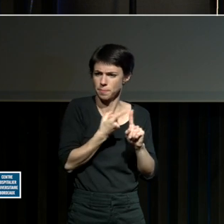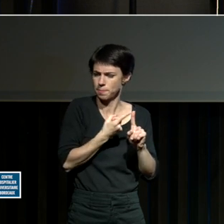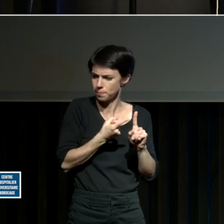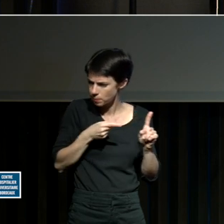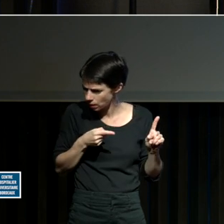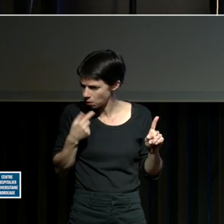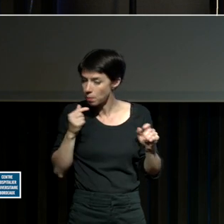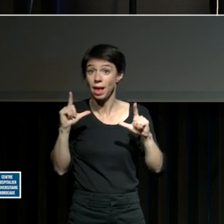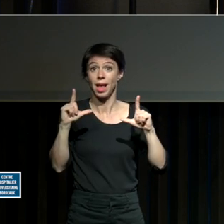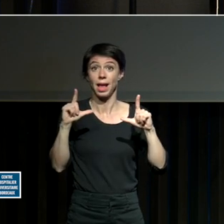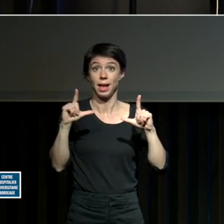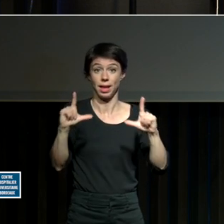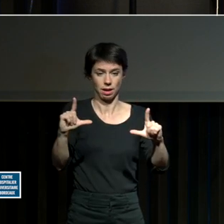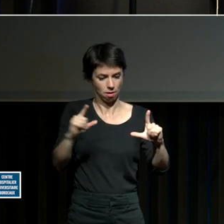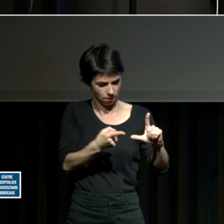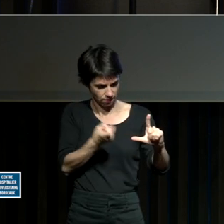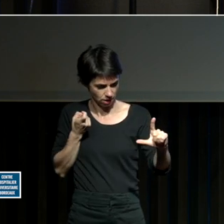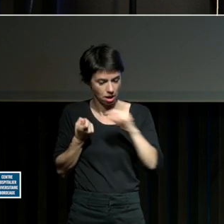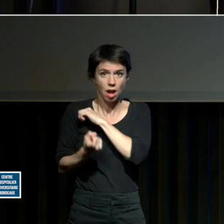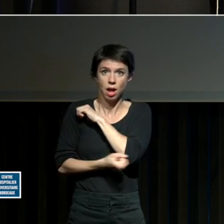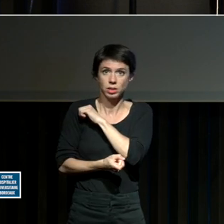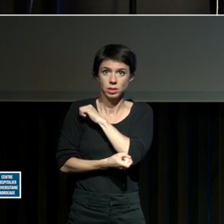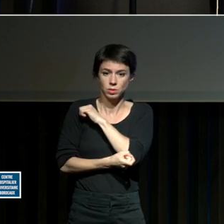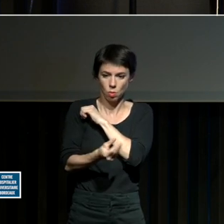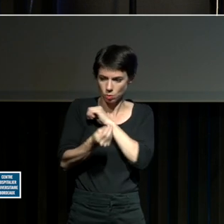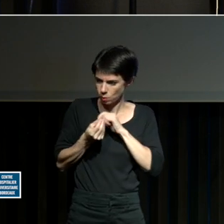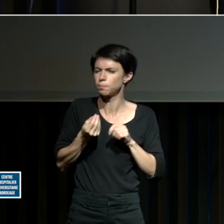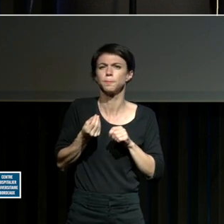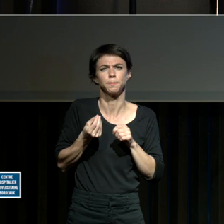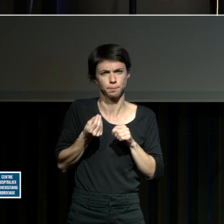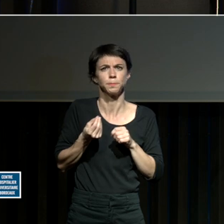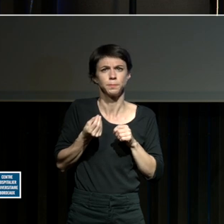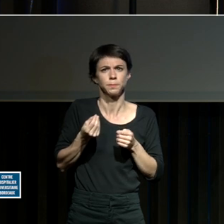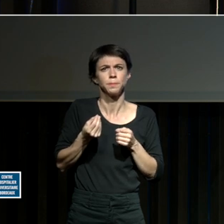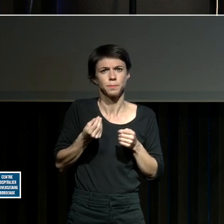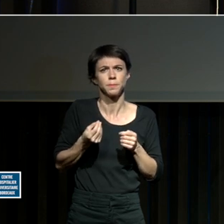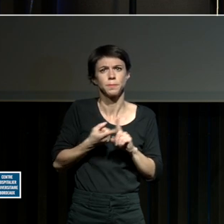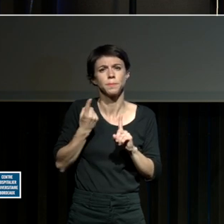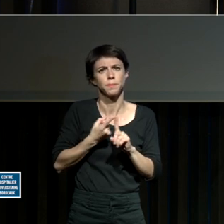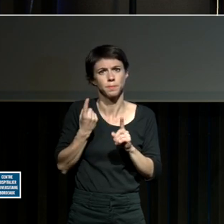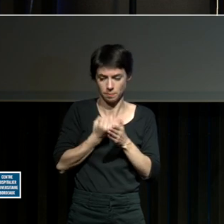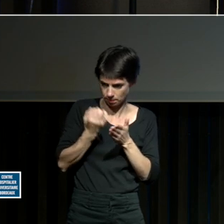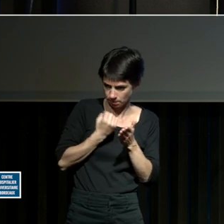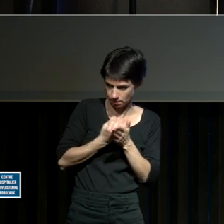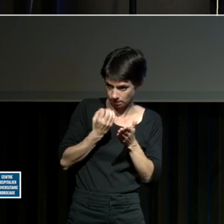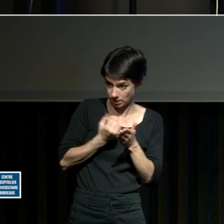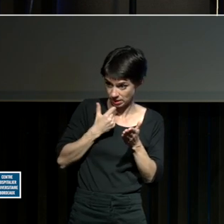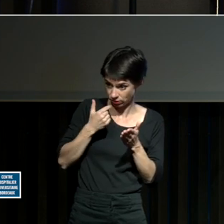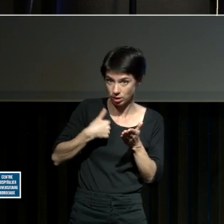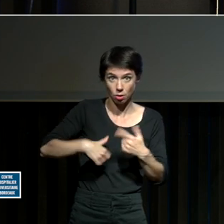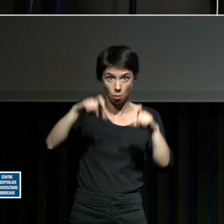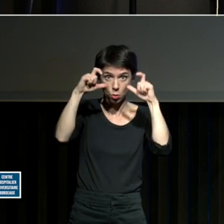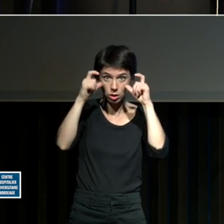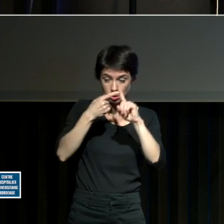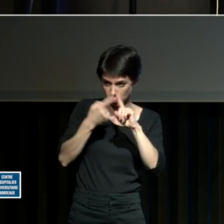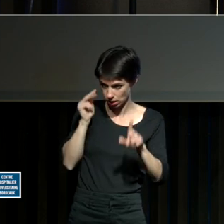addictif lié aux écrans, parce qu'il permet d'aborder cette question sous un angle addictologique. Et l'angle addictologique, ce n'est pas